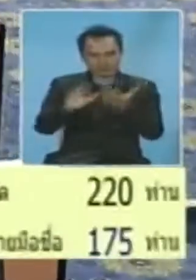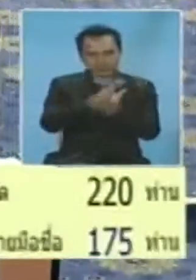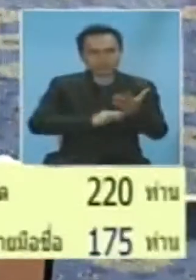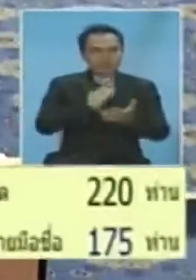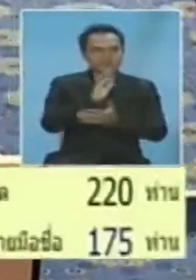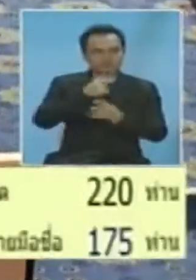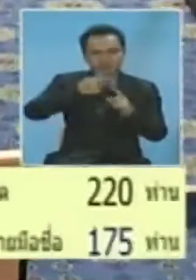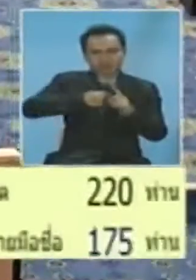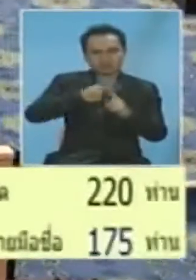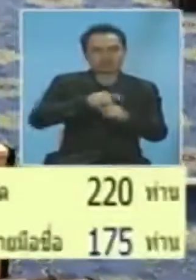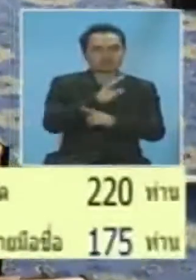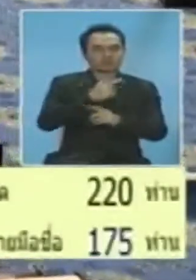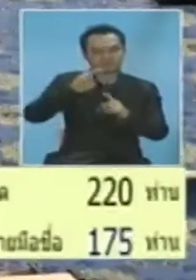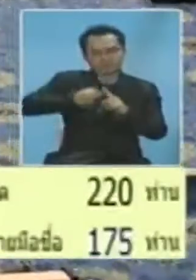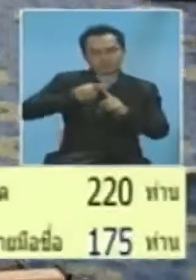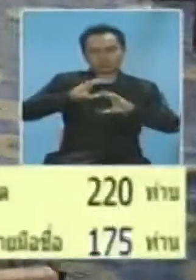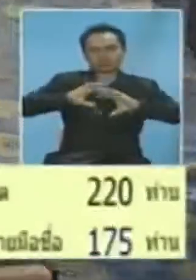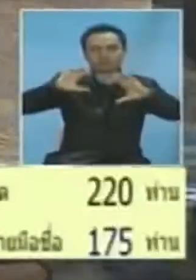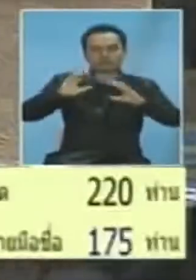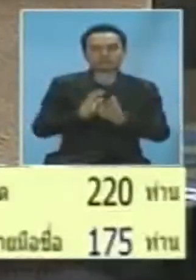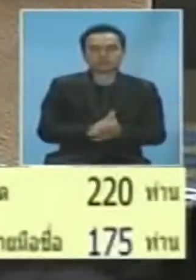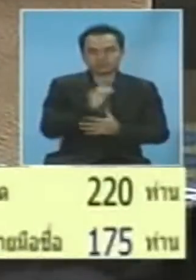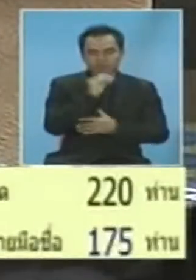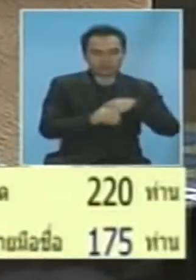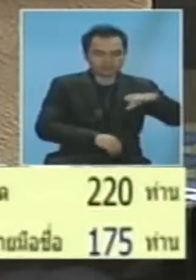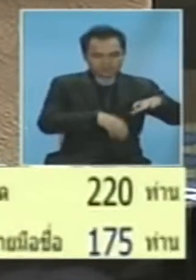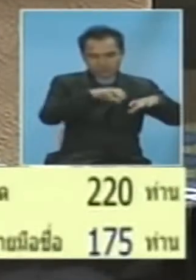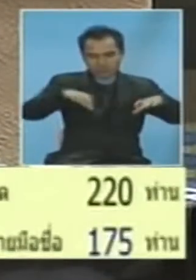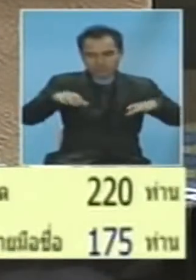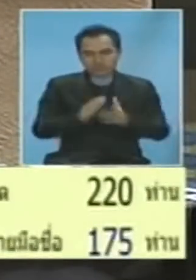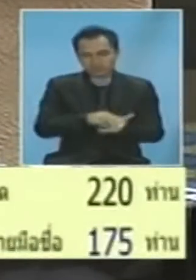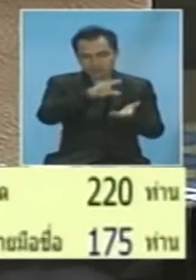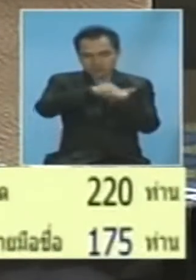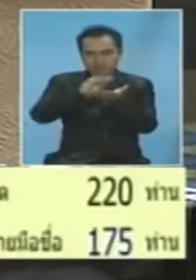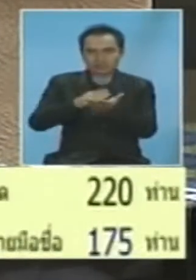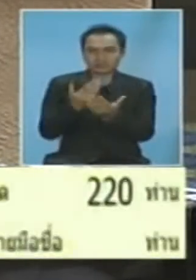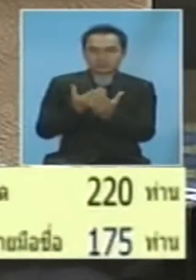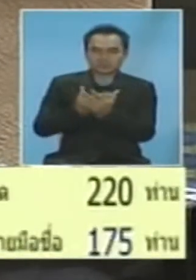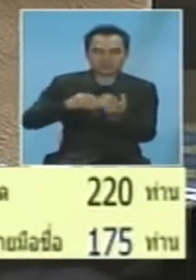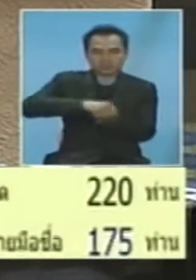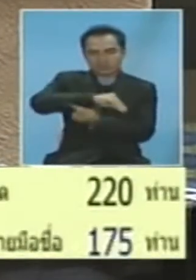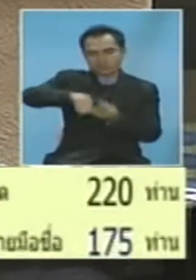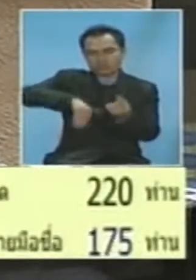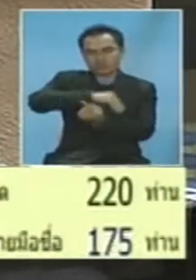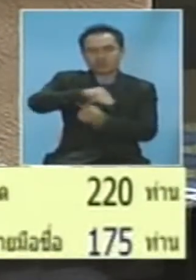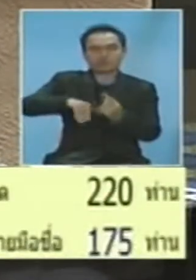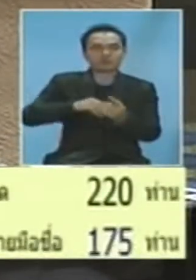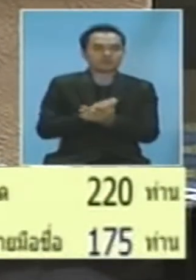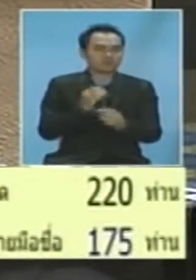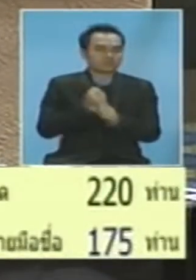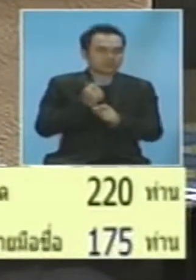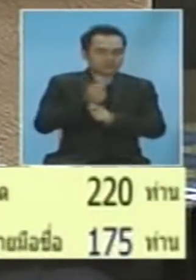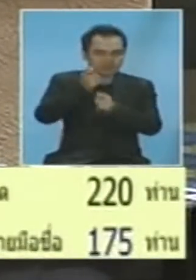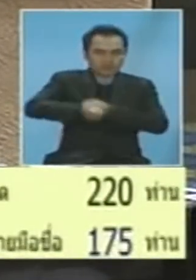าเพื่อรอรับการระบายนำเงินมาหมุนเวียนรับจำนำในฤดูการผลิตต่อ